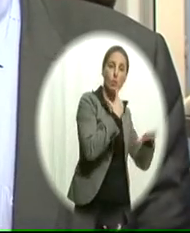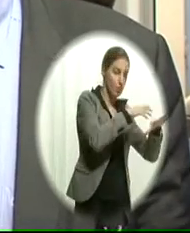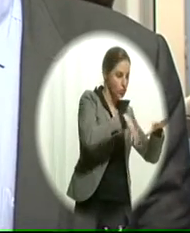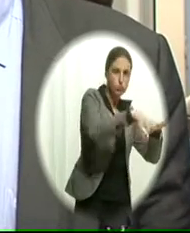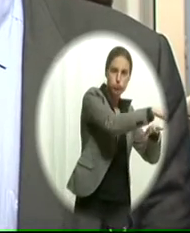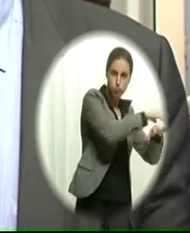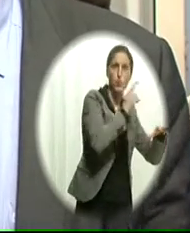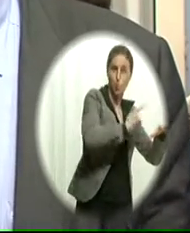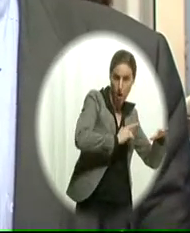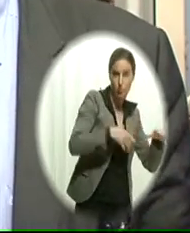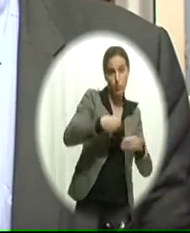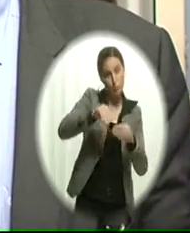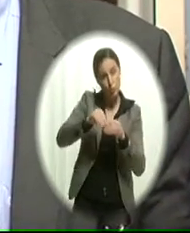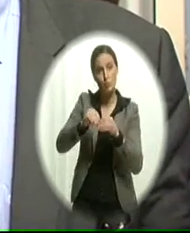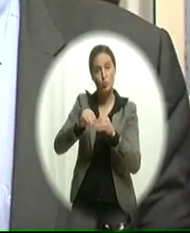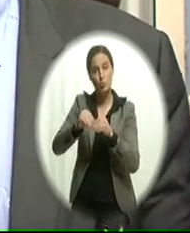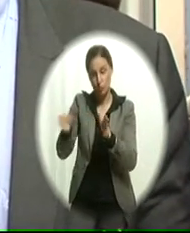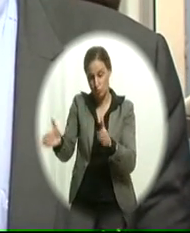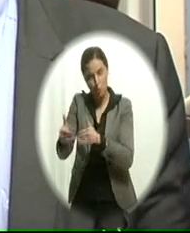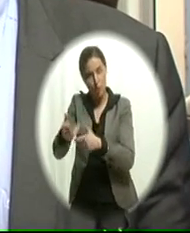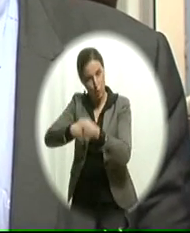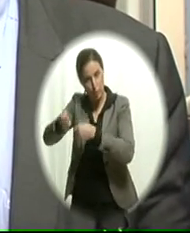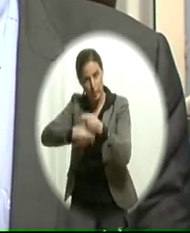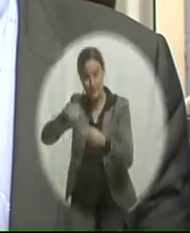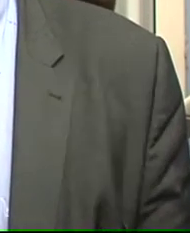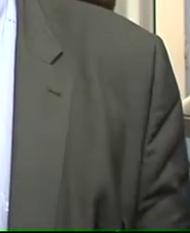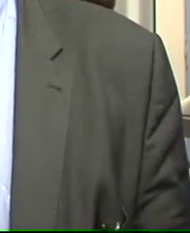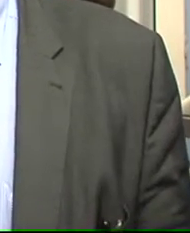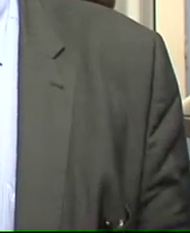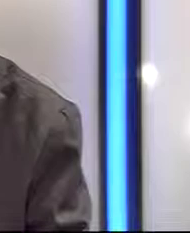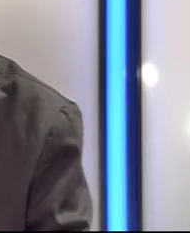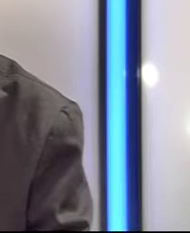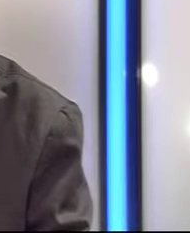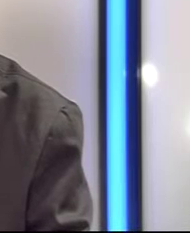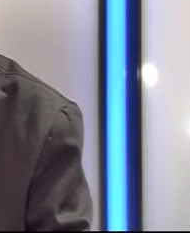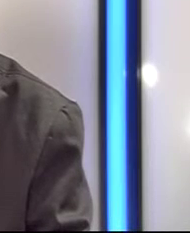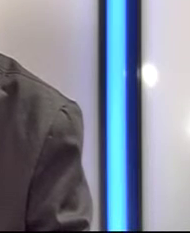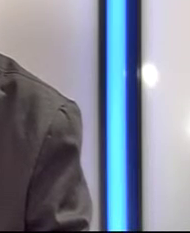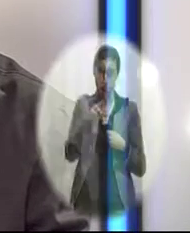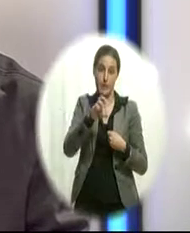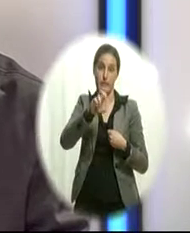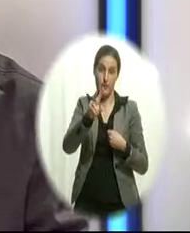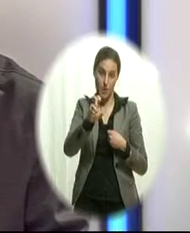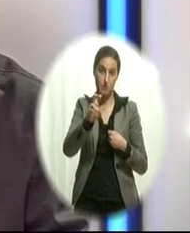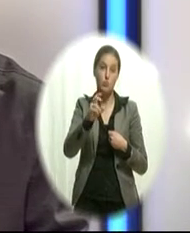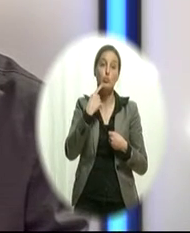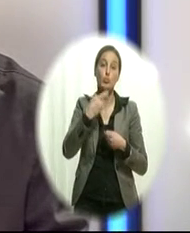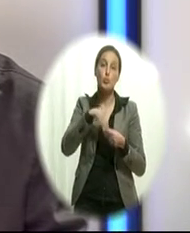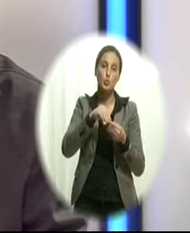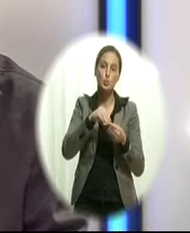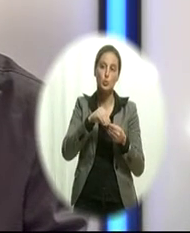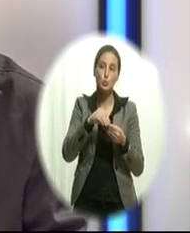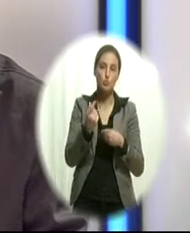la convention de financement. Donc nous sommes prêts à engager les travaux pour accueillir les usines d'Areva et de ses sous-traitants. Le goût des autres, c'est le nom du